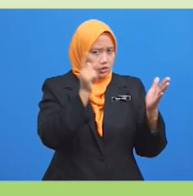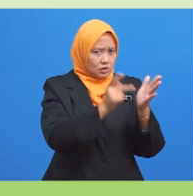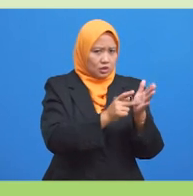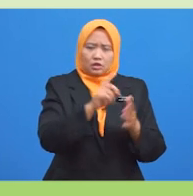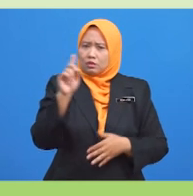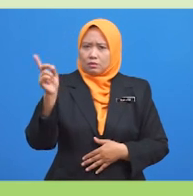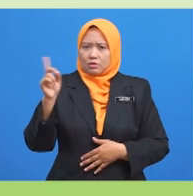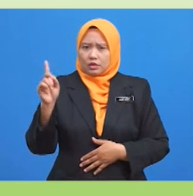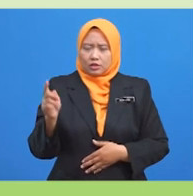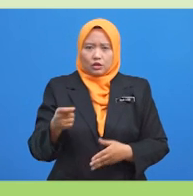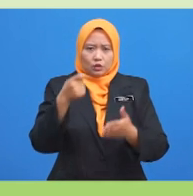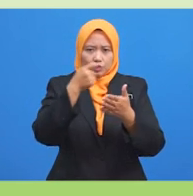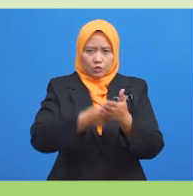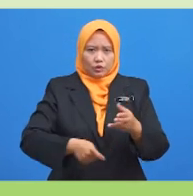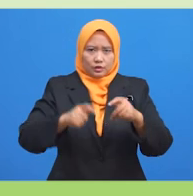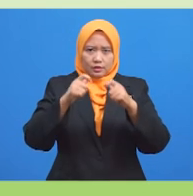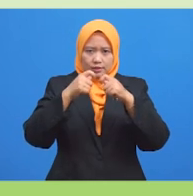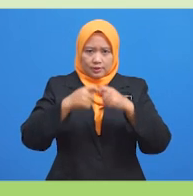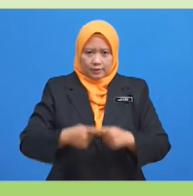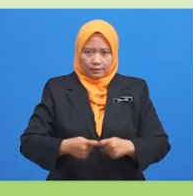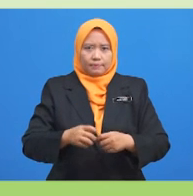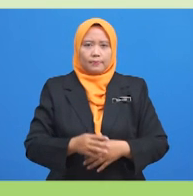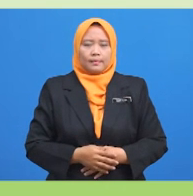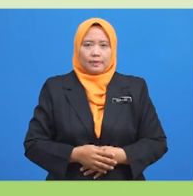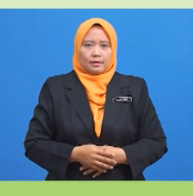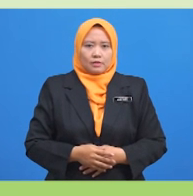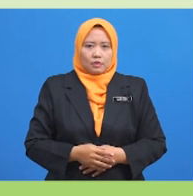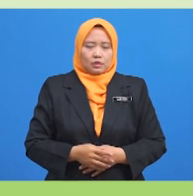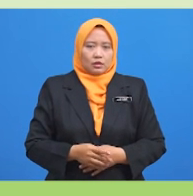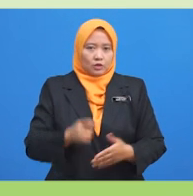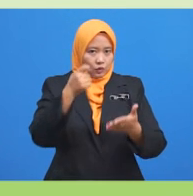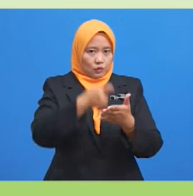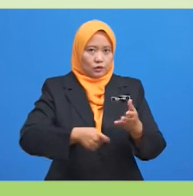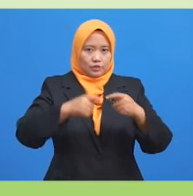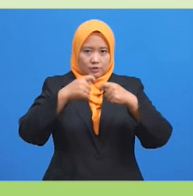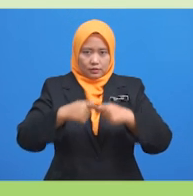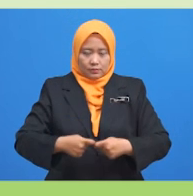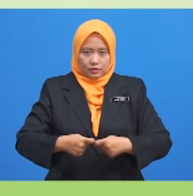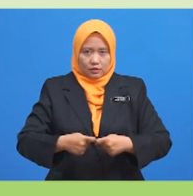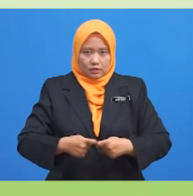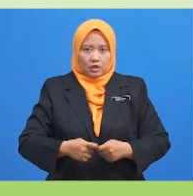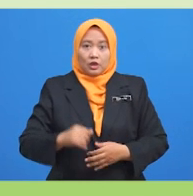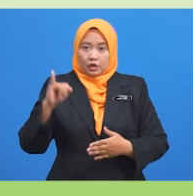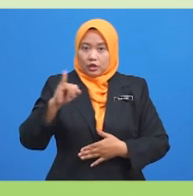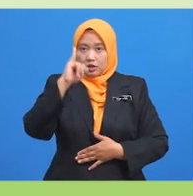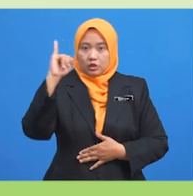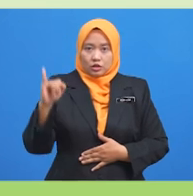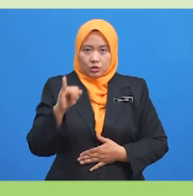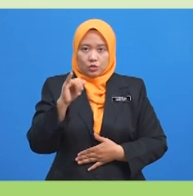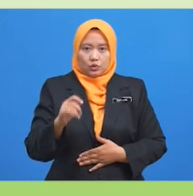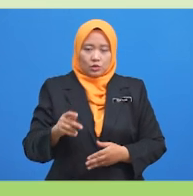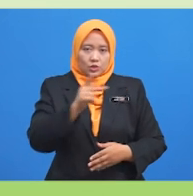yang merupakan kos tetap. Kos tetap dalam latihan ini ialah insurans kilang dan